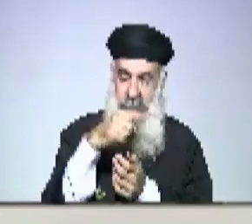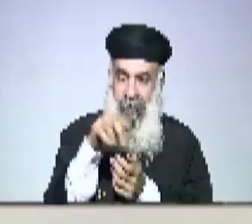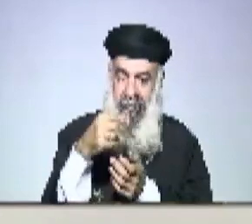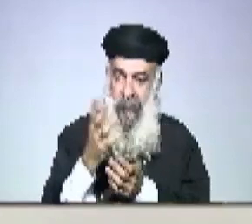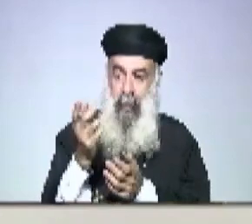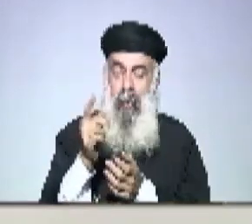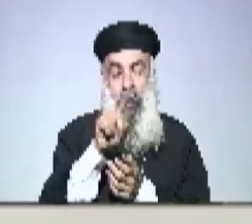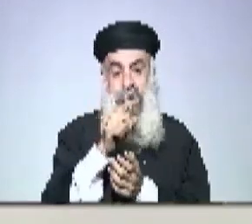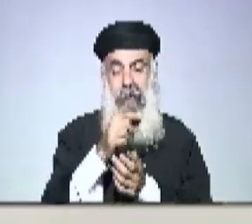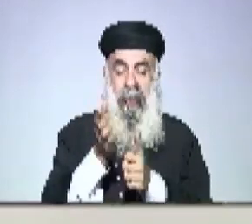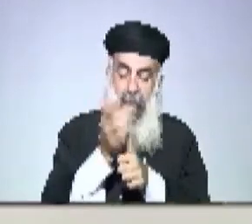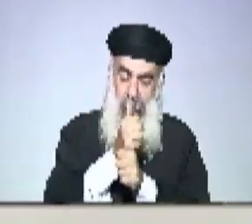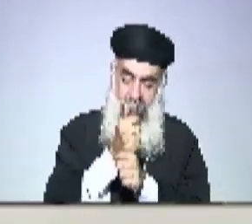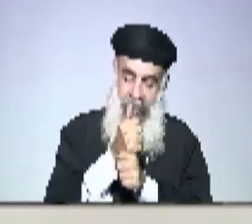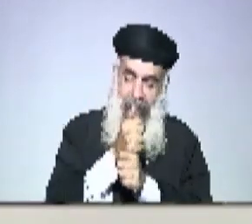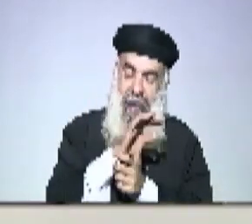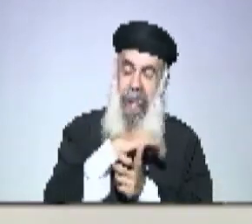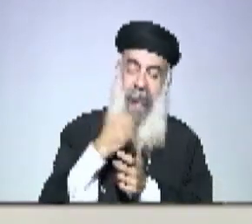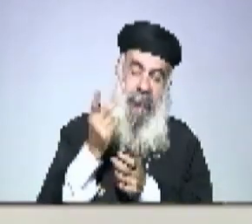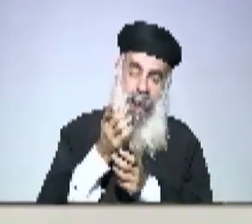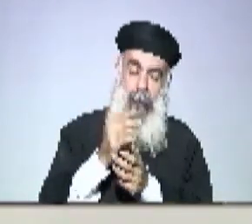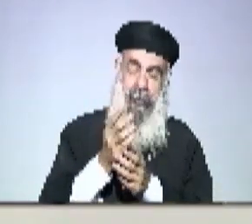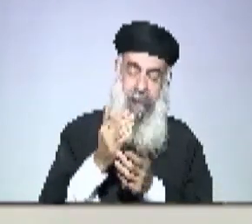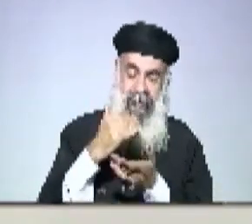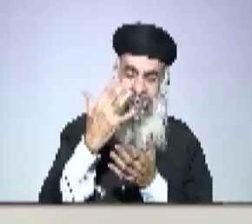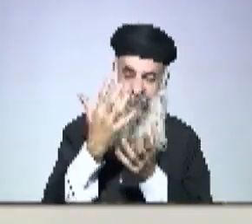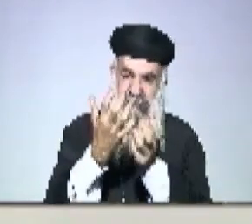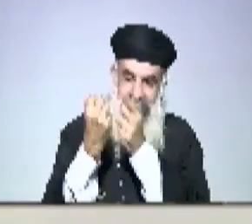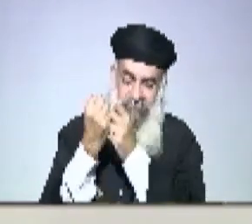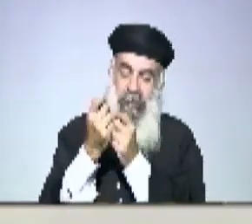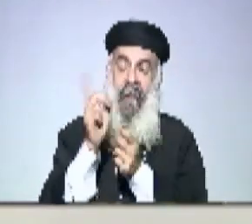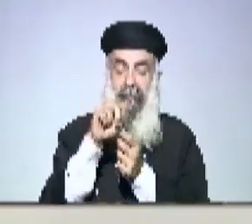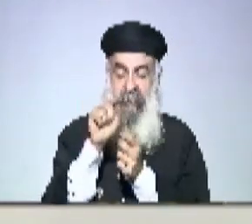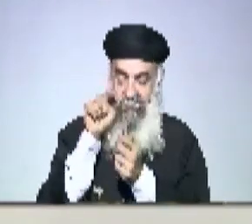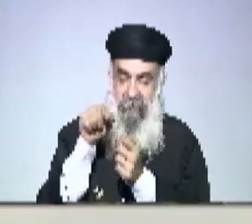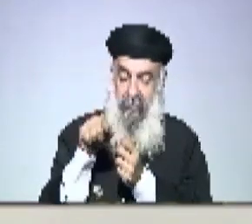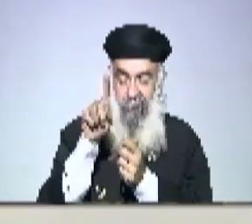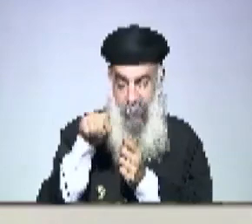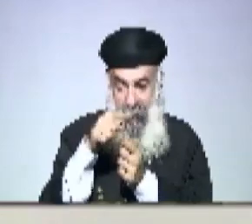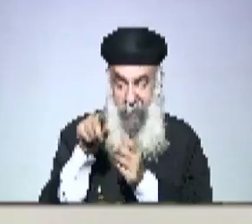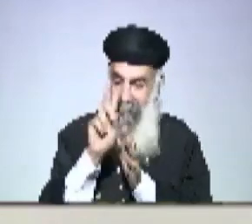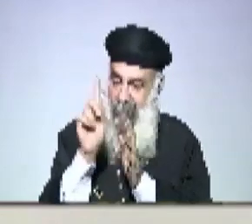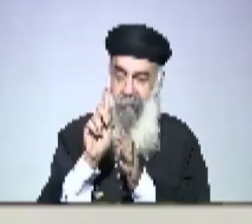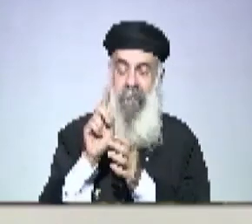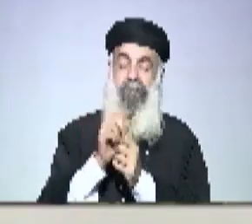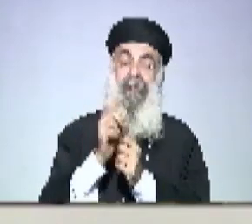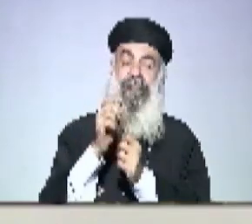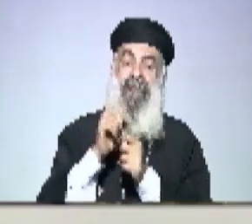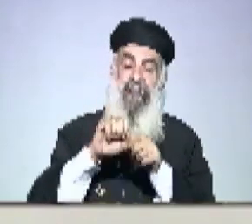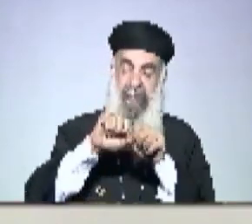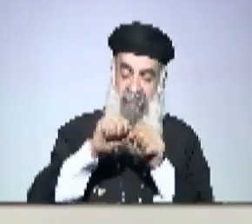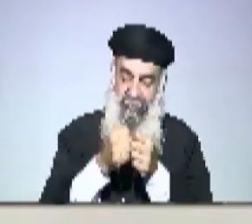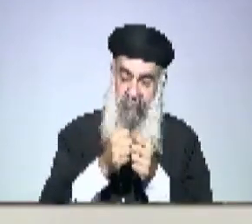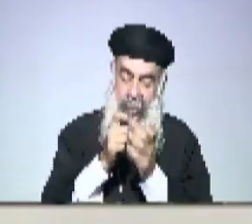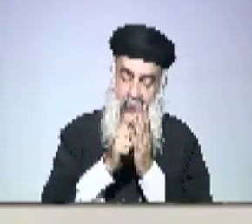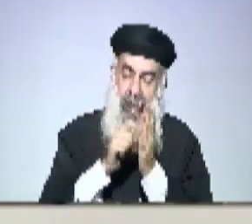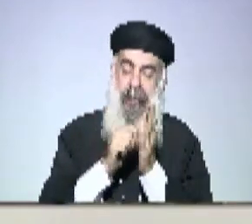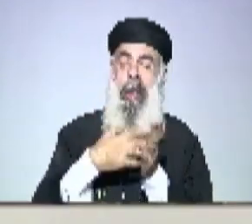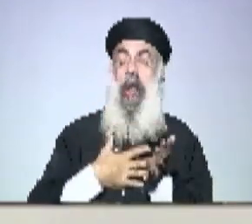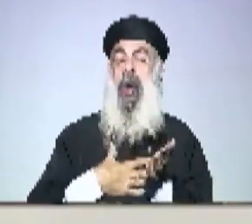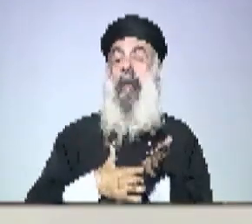زوجه خالك ان هي برض تظلمك بس انت كمان ما تغلطيش بانك تكسري وصيه